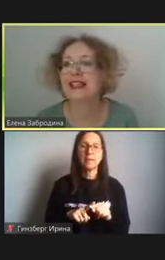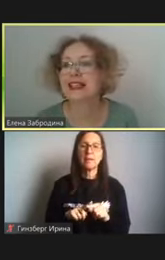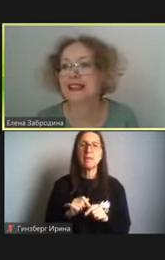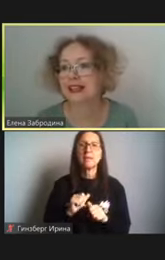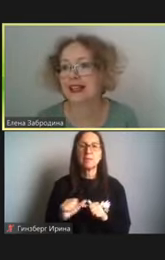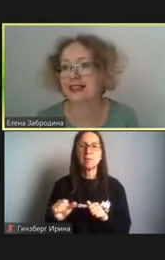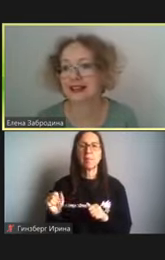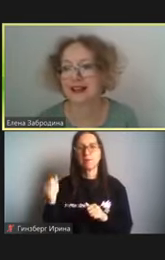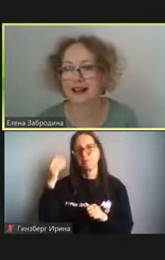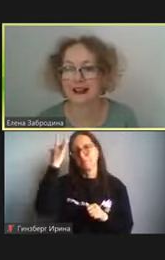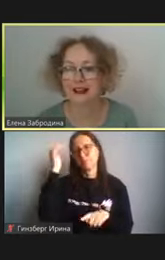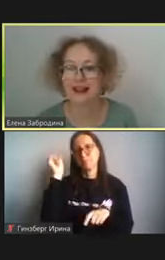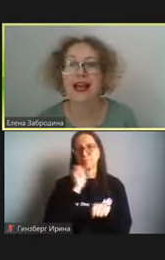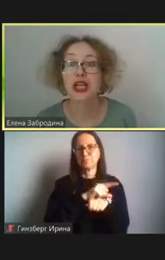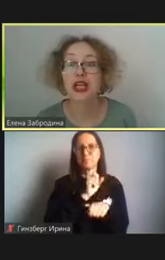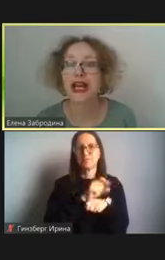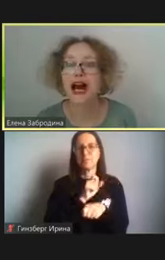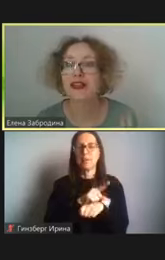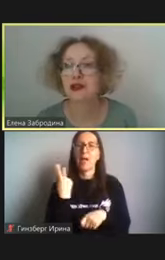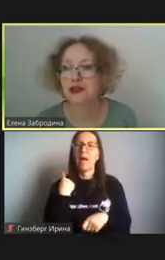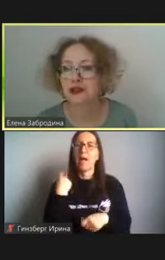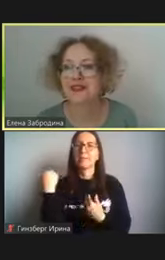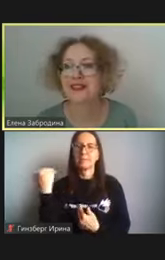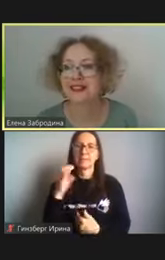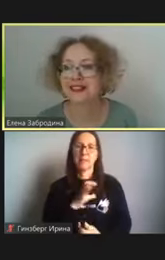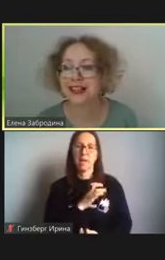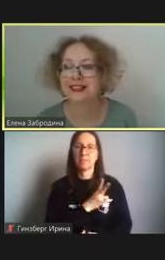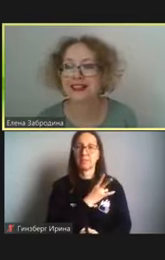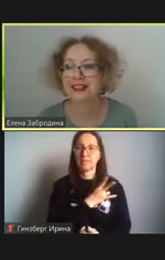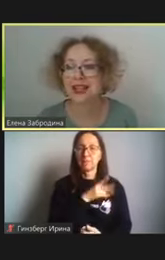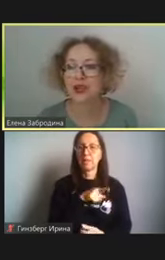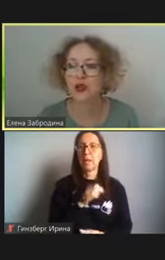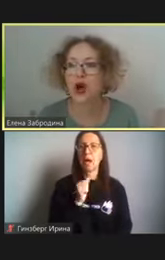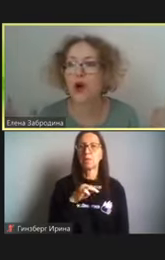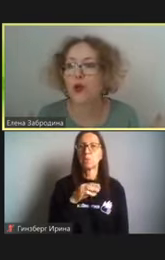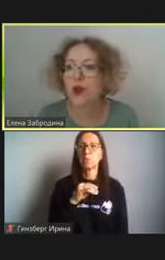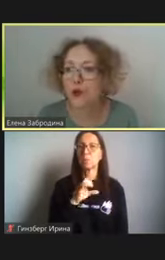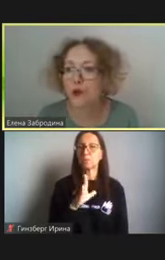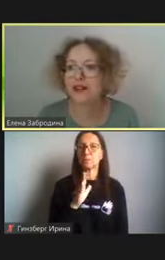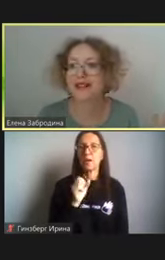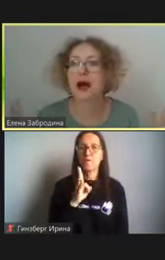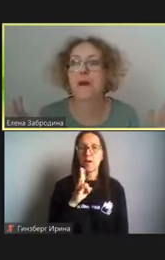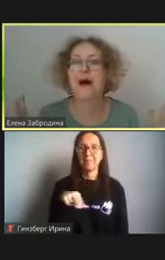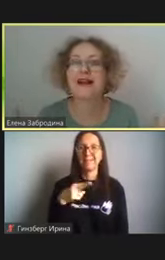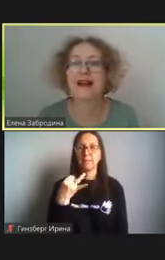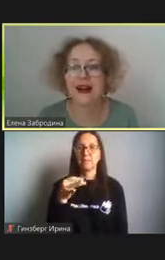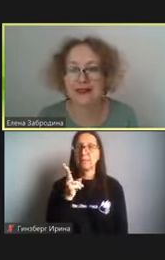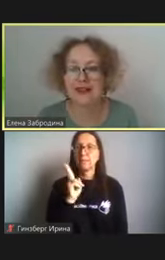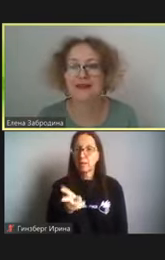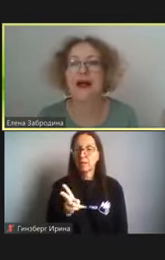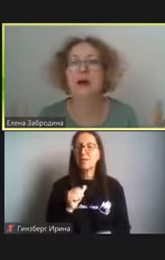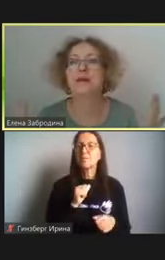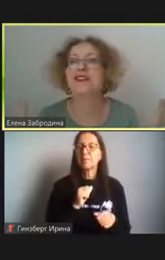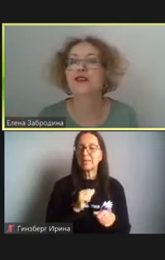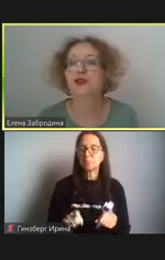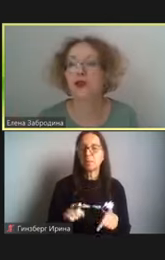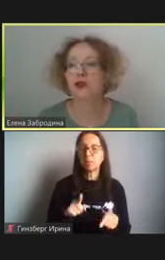хотели английские аристократы. И Антониус ван Дейк создает образ